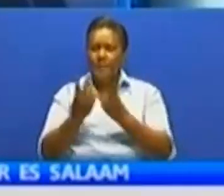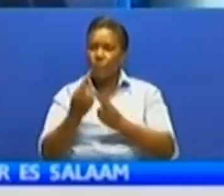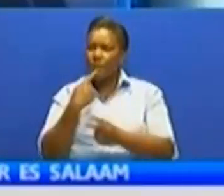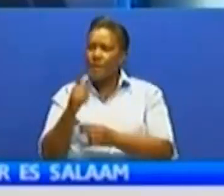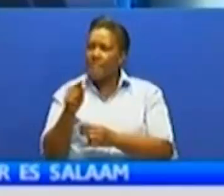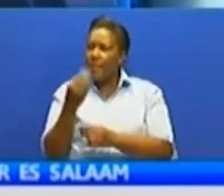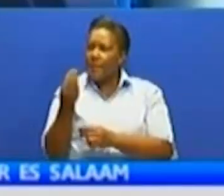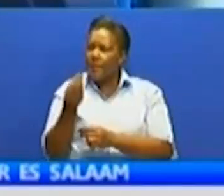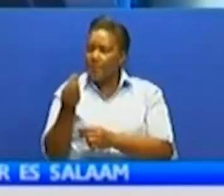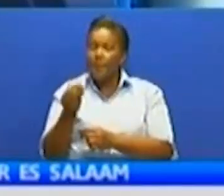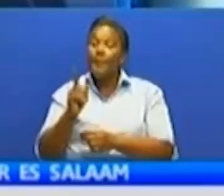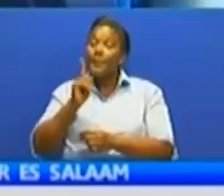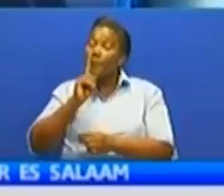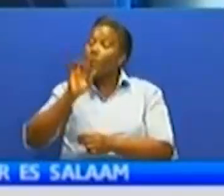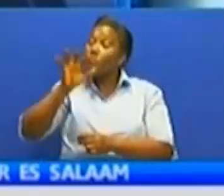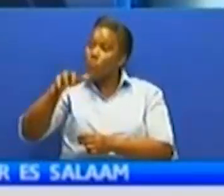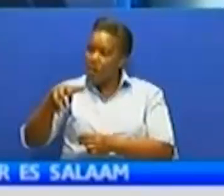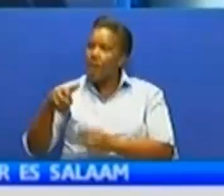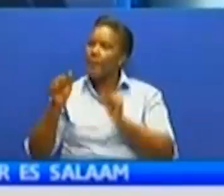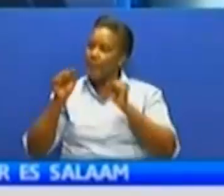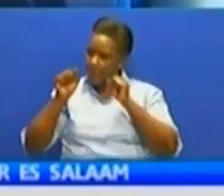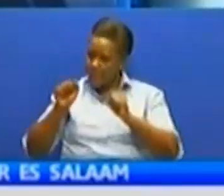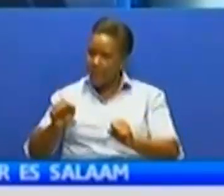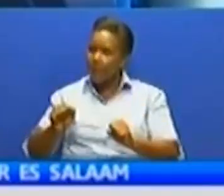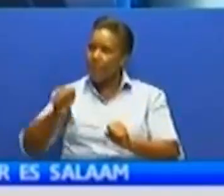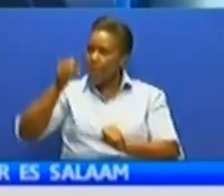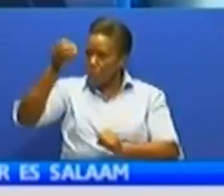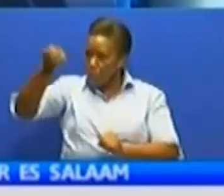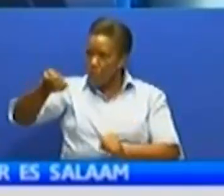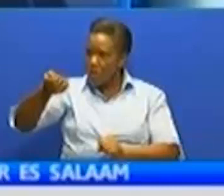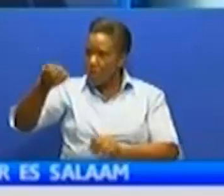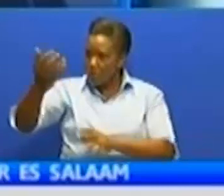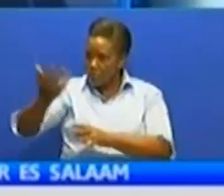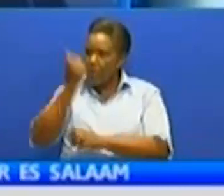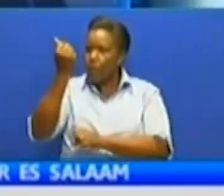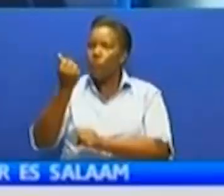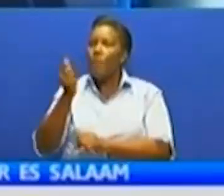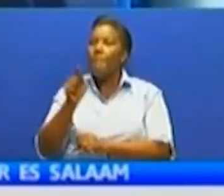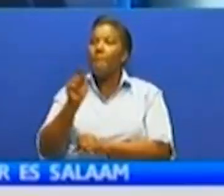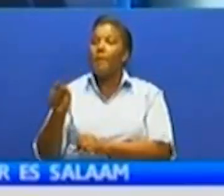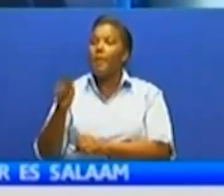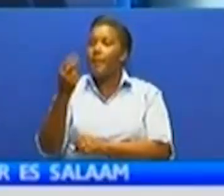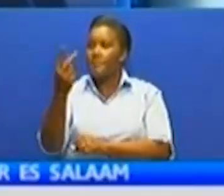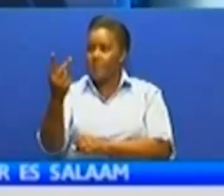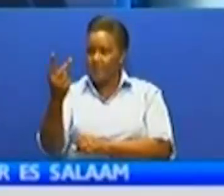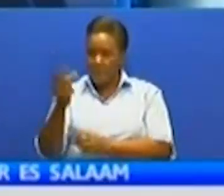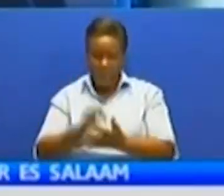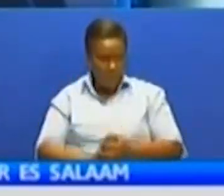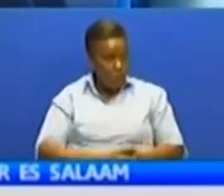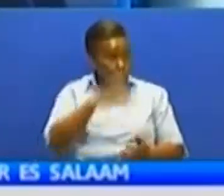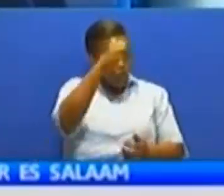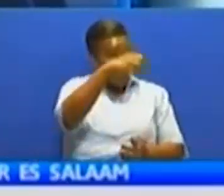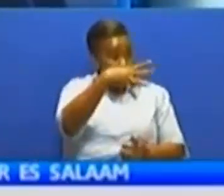mwaka lazima mwezi unapatwa mara mbili. Aha. Na jua pia linapatwa mara